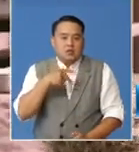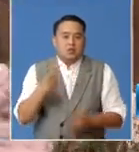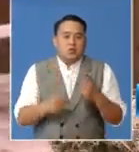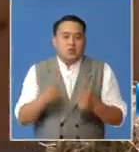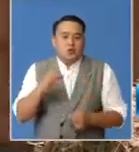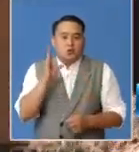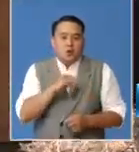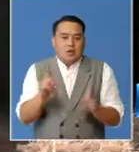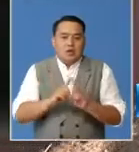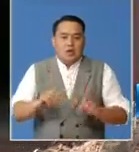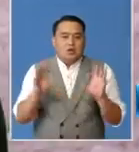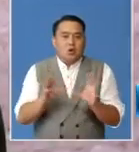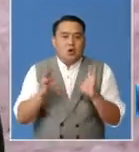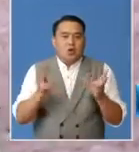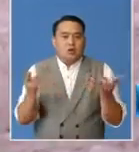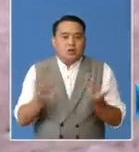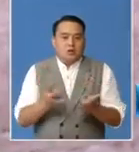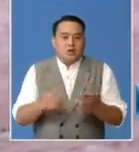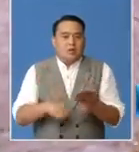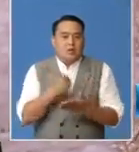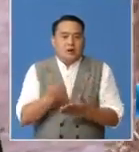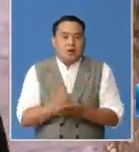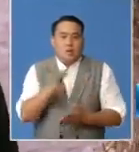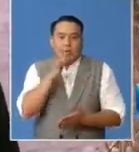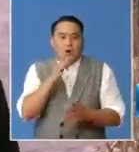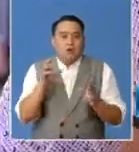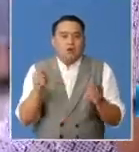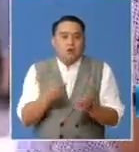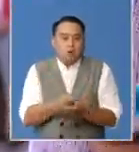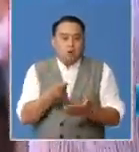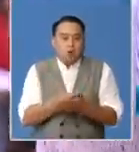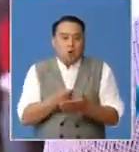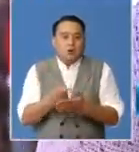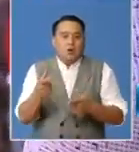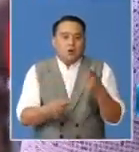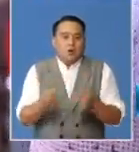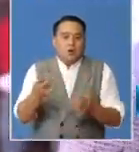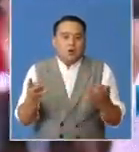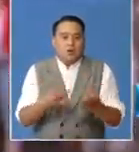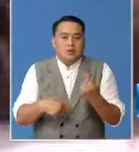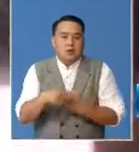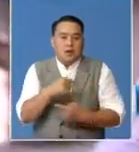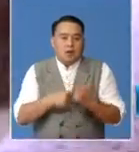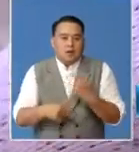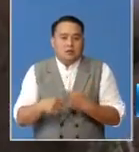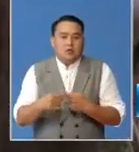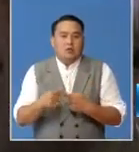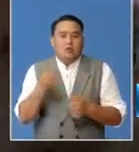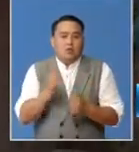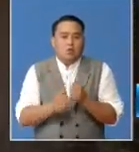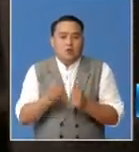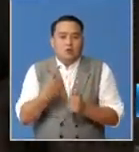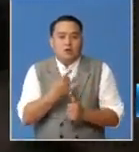болады. Олар ерекше күтімді қажет етеді. Ең бастысы уақытылы жем шөбін беріп сауып отыру керек. Жас кәсіпкердің айтуынша күніне